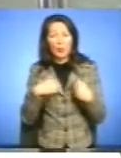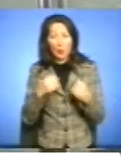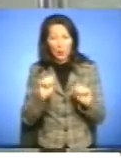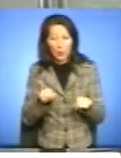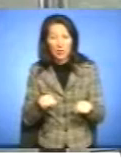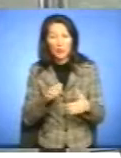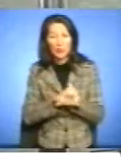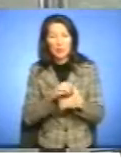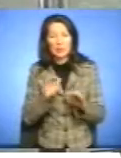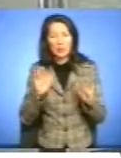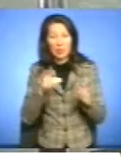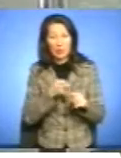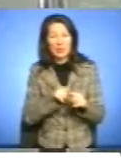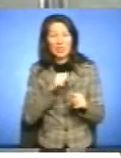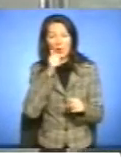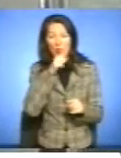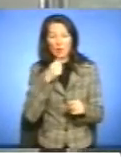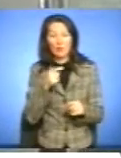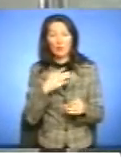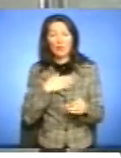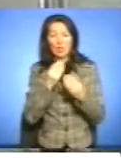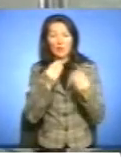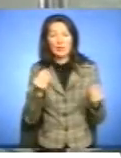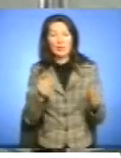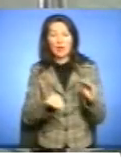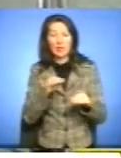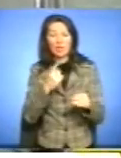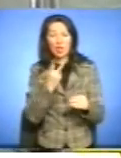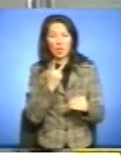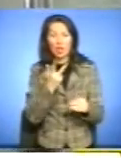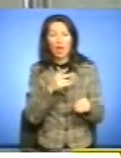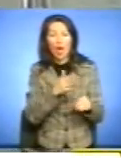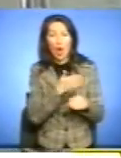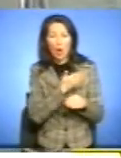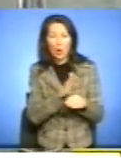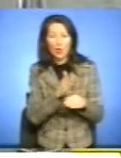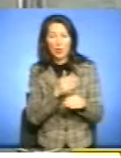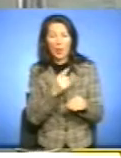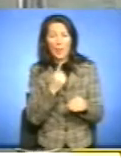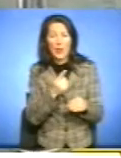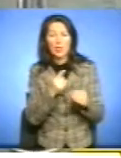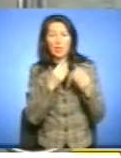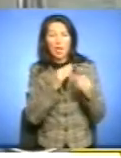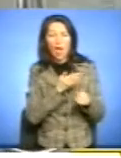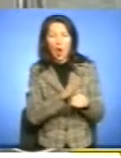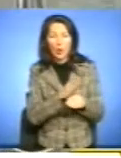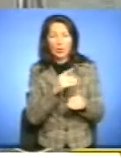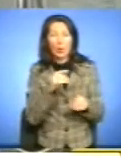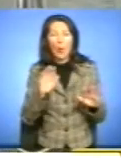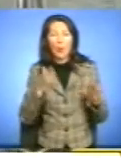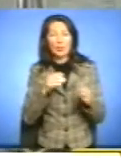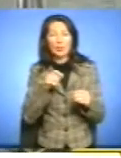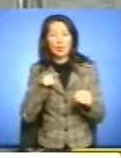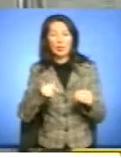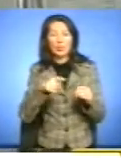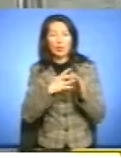трьох розділів. Перший розділ виставки розповідає саме про події 19-го року. Вперше